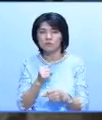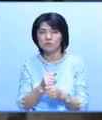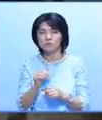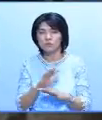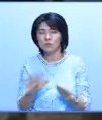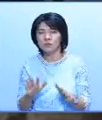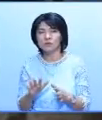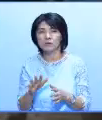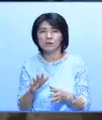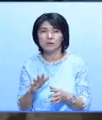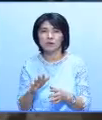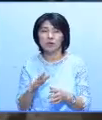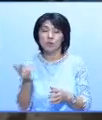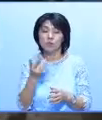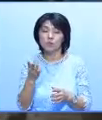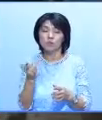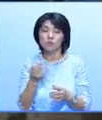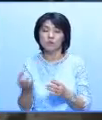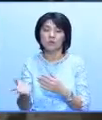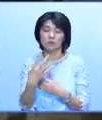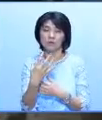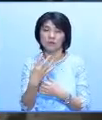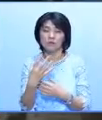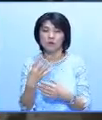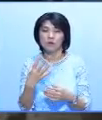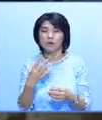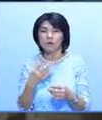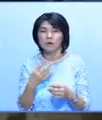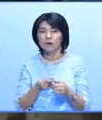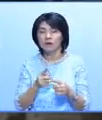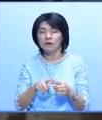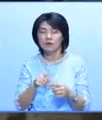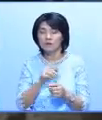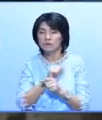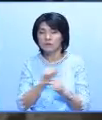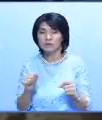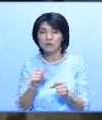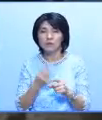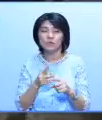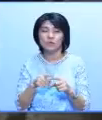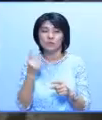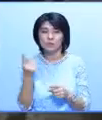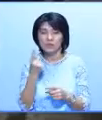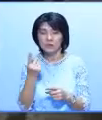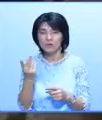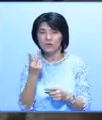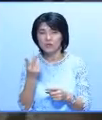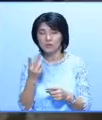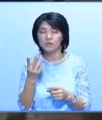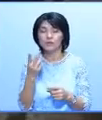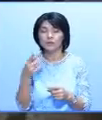Оны үйге қаратып қоймайсыңдар дегенде сұрақ қояды. Оны үйге қарату мүмкін емес, себебі ол бірінші, екінші, үшінші этаждардың